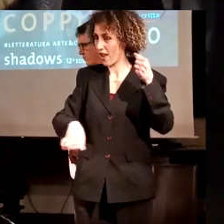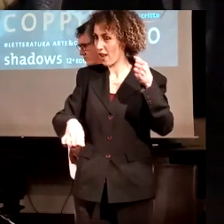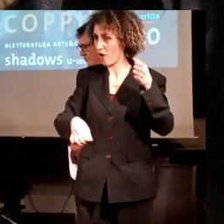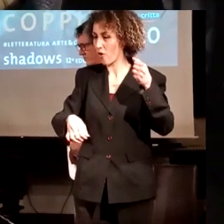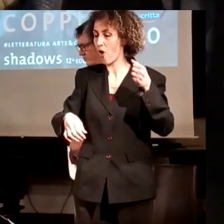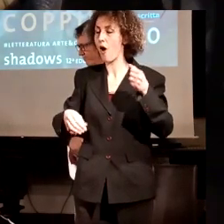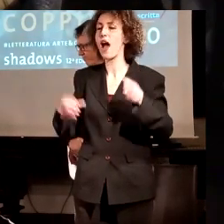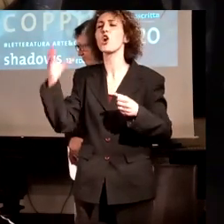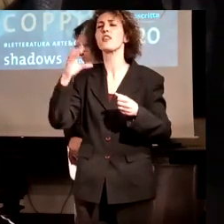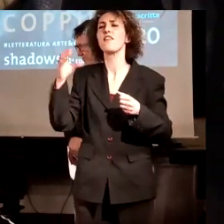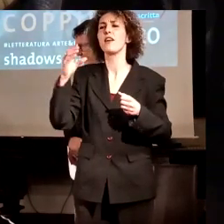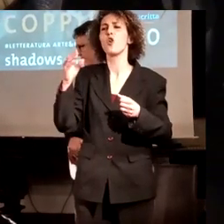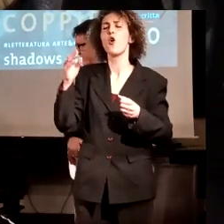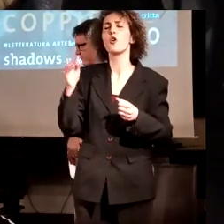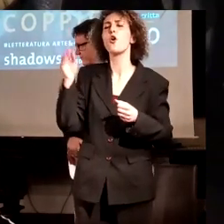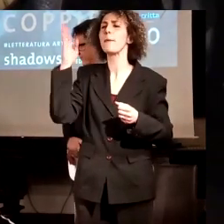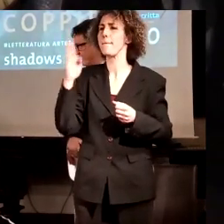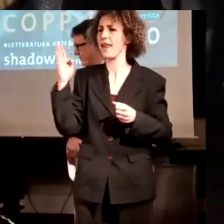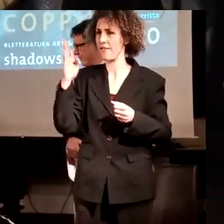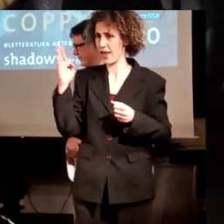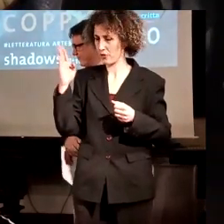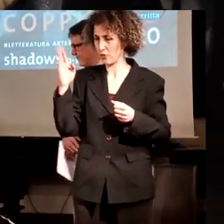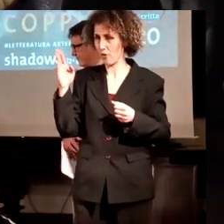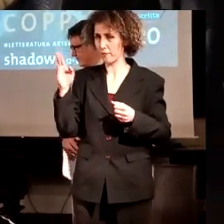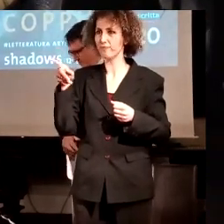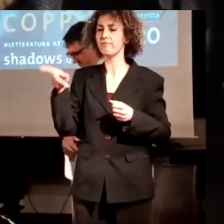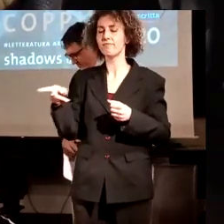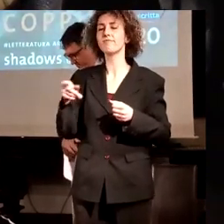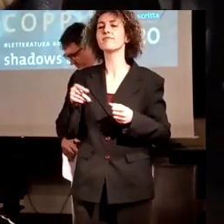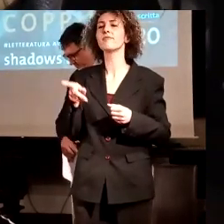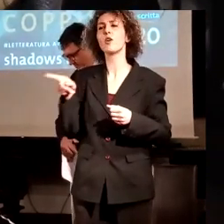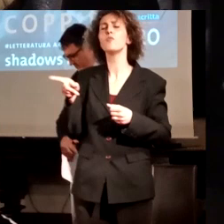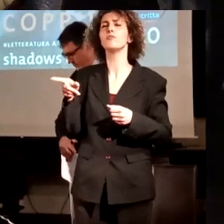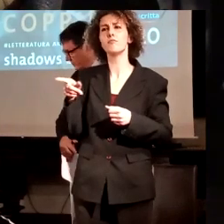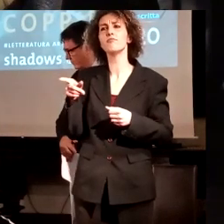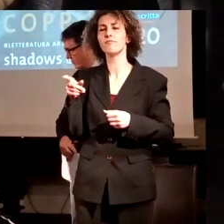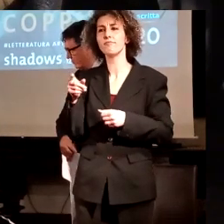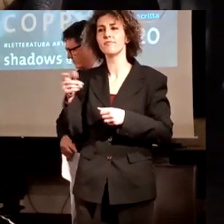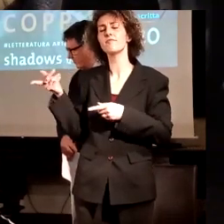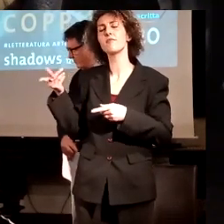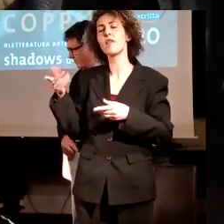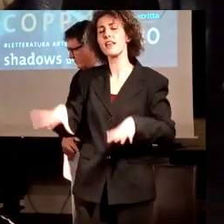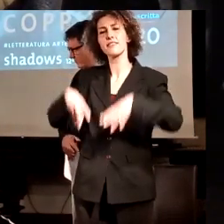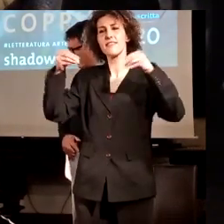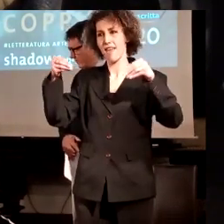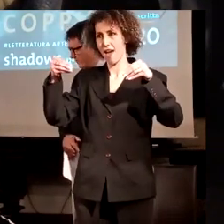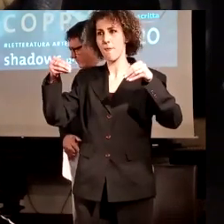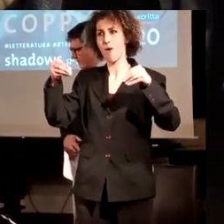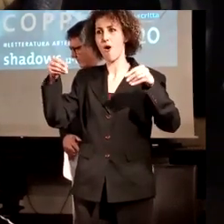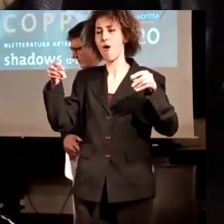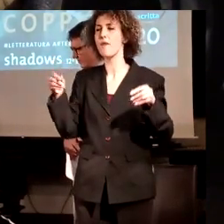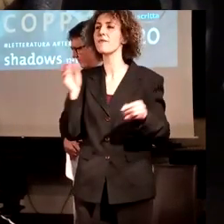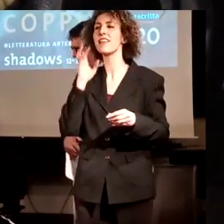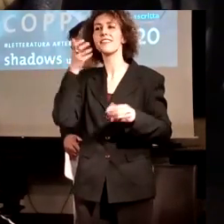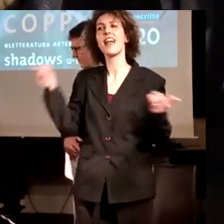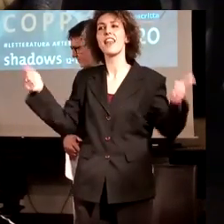conservatorio di benevento a lui come dire lasceremo alcuni spazi di suono e con lui cominciamo iniziamo quindi strane